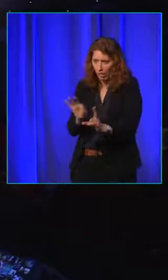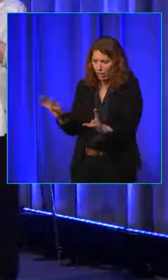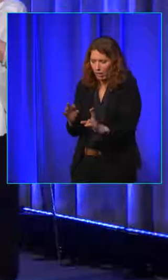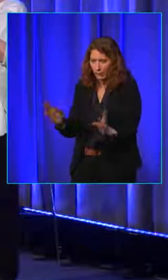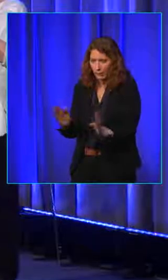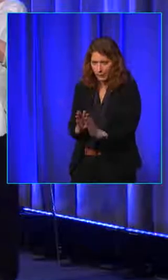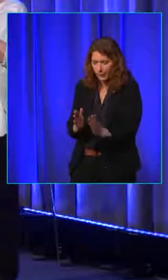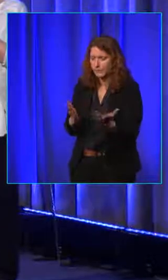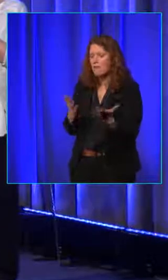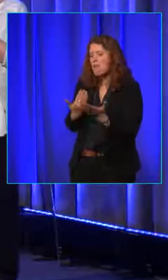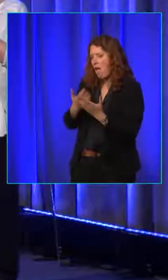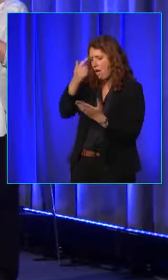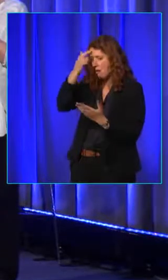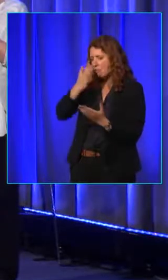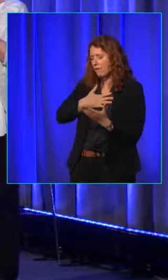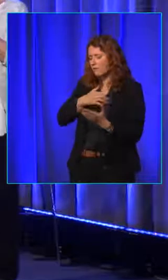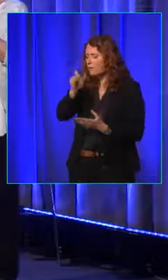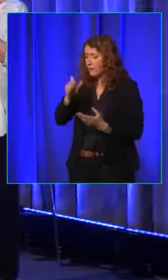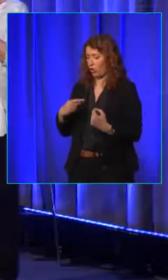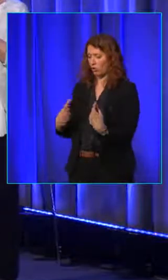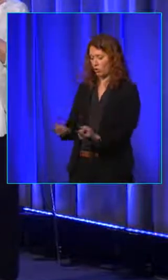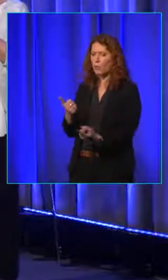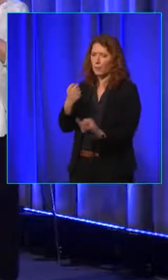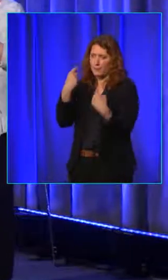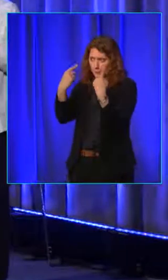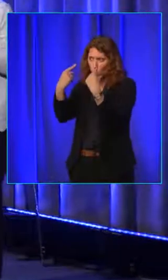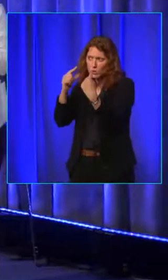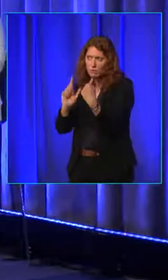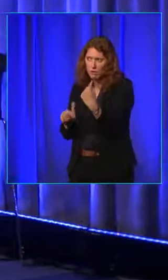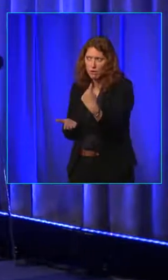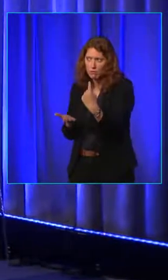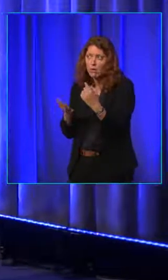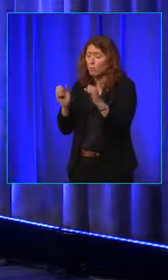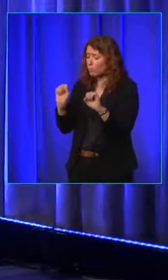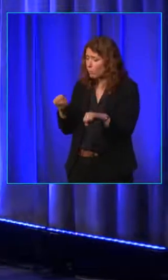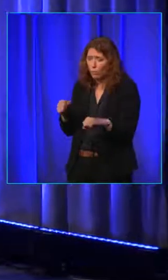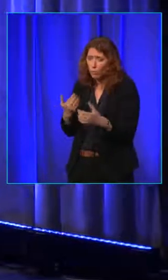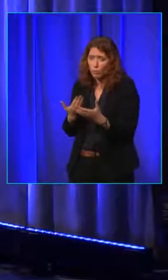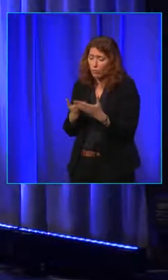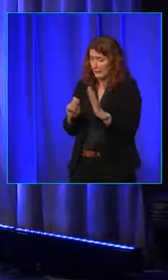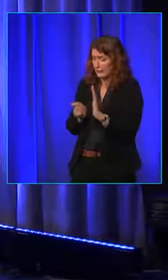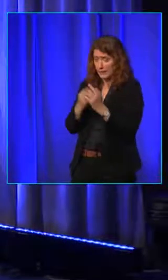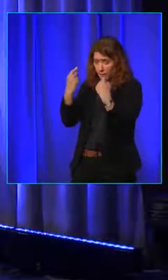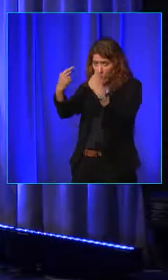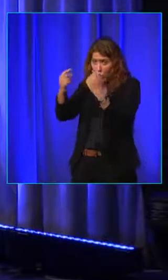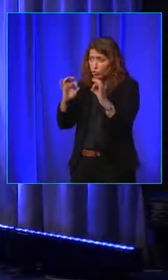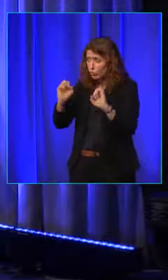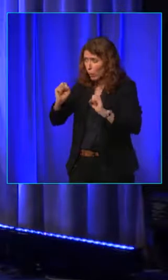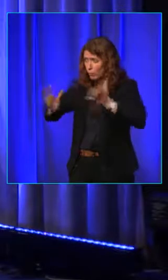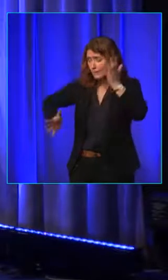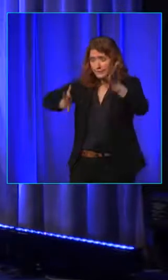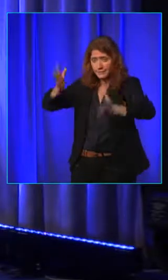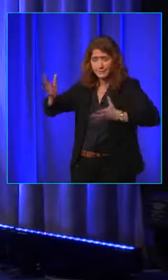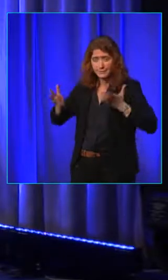ceci. Donc on peut faire en état d'hypnose et on peut faire le geste. Donc quand on est en état d'hypnose, effectivement, on peut être en